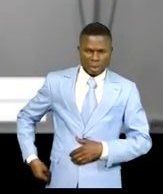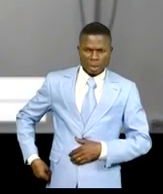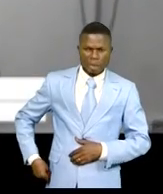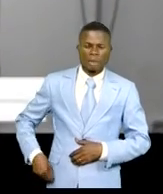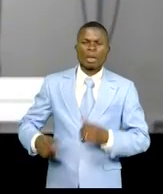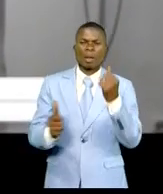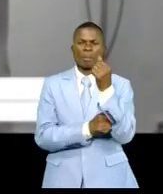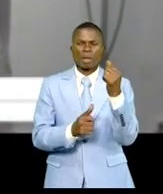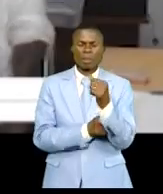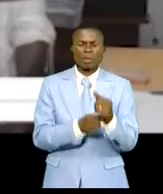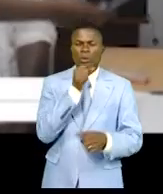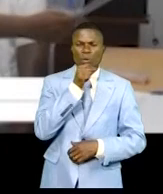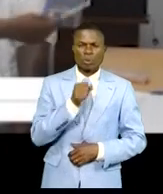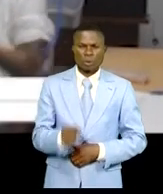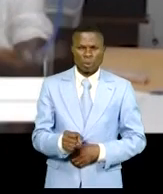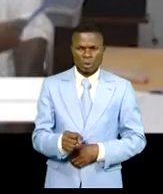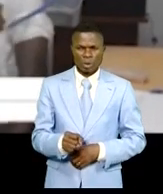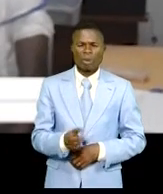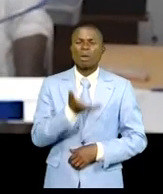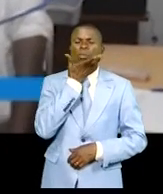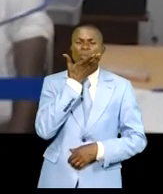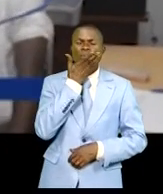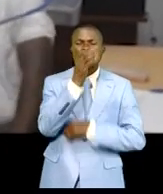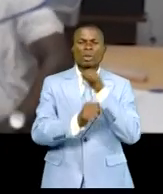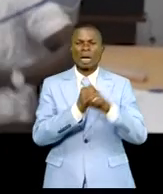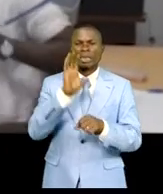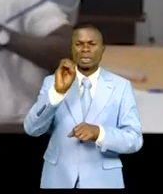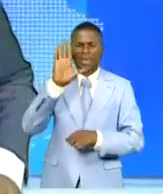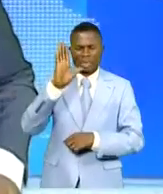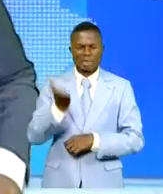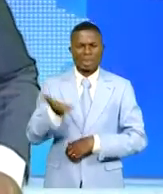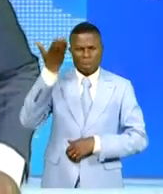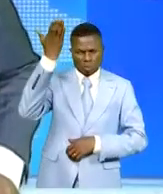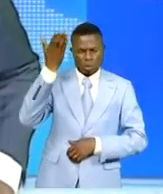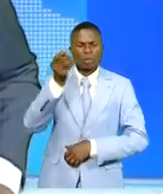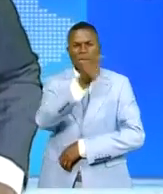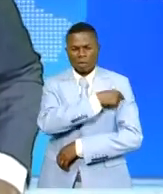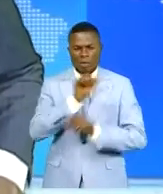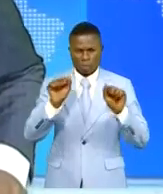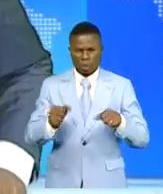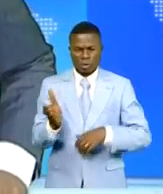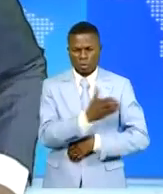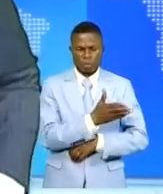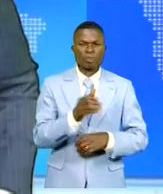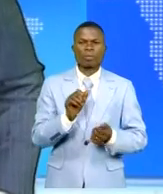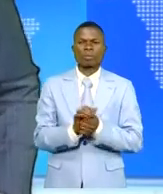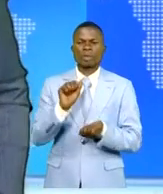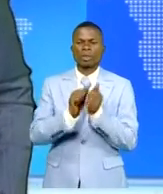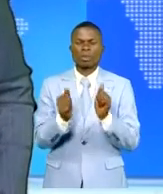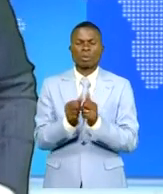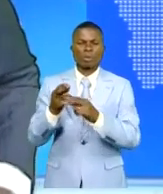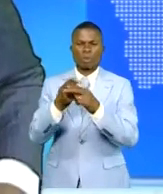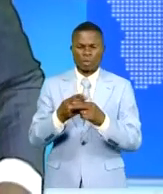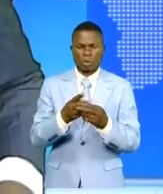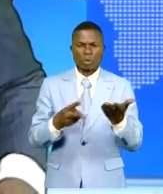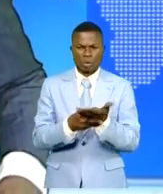comorbidité et celles âgées de plus de 55 ans. Et dans un autre chapitre, les secteurs des assurances